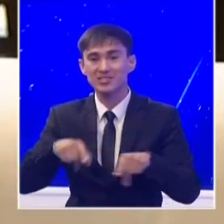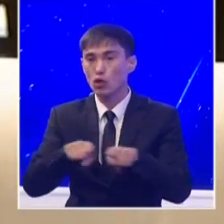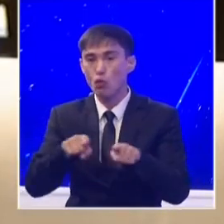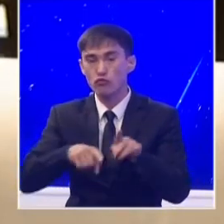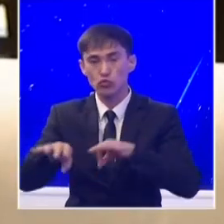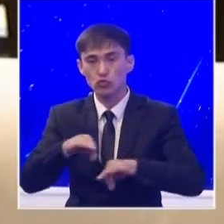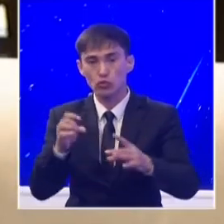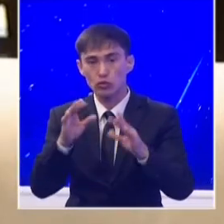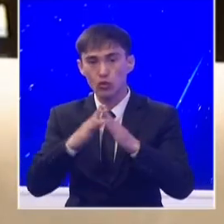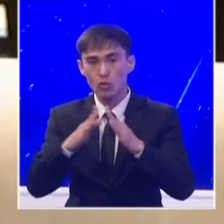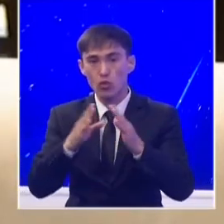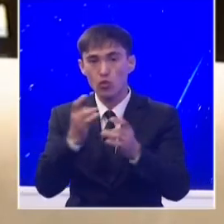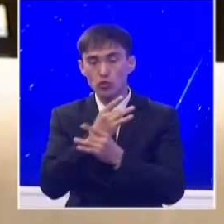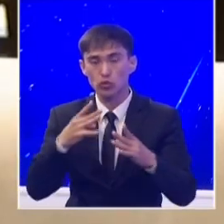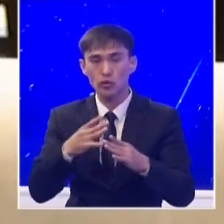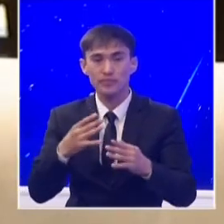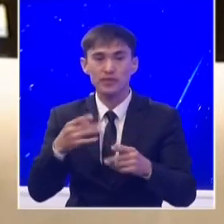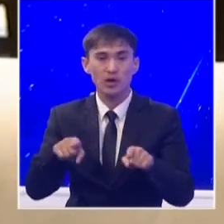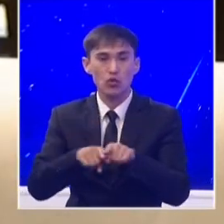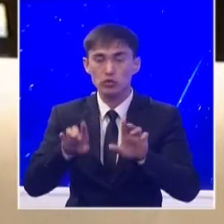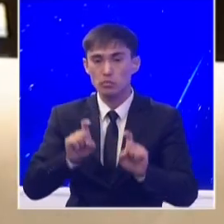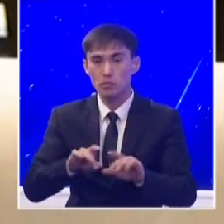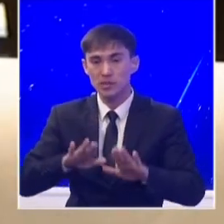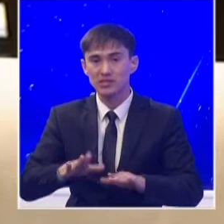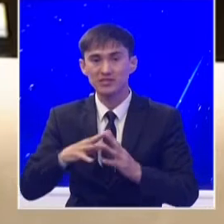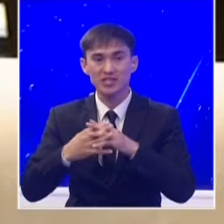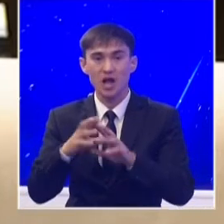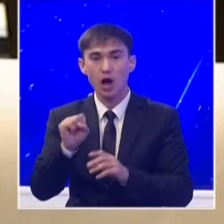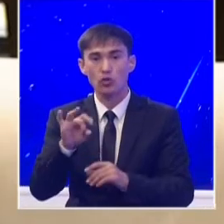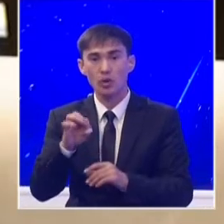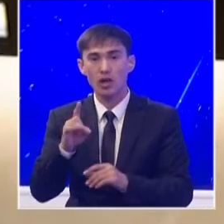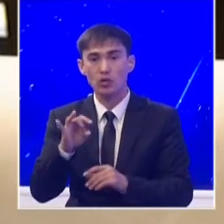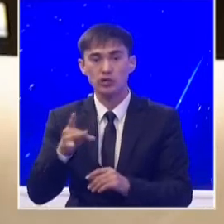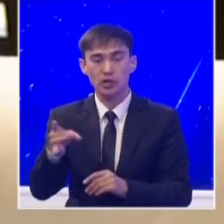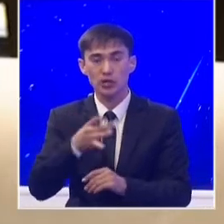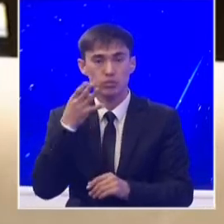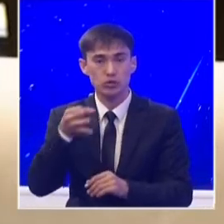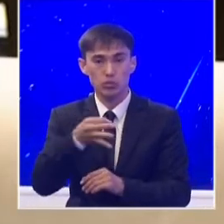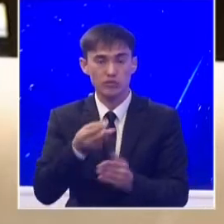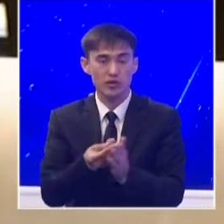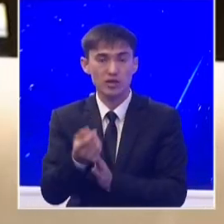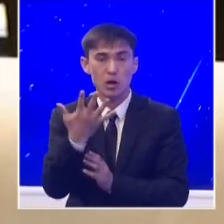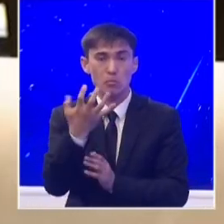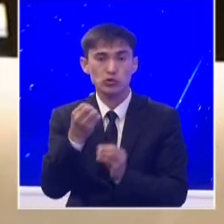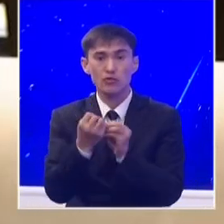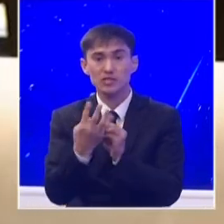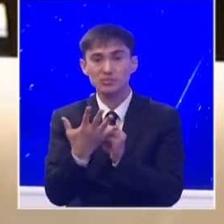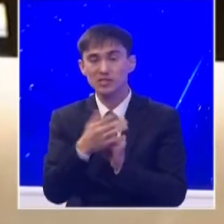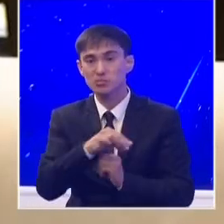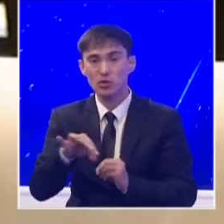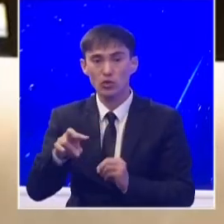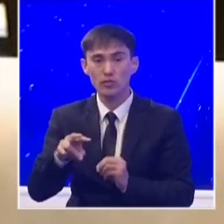же культурного объекта на такое же количество мест силе aктa back all аккольского района алматинской области выделено 500 18 миллионов